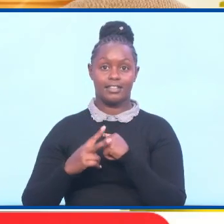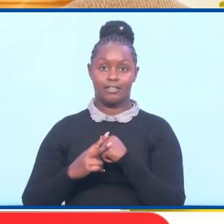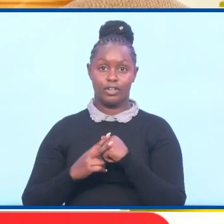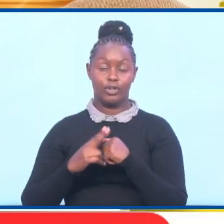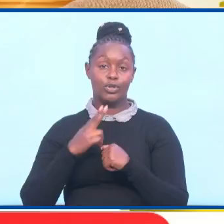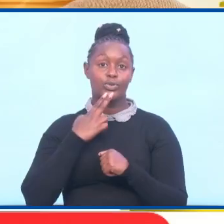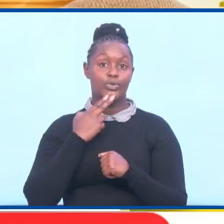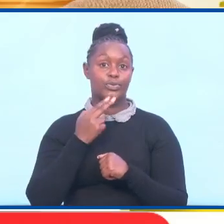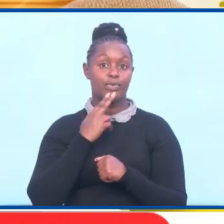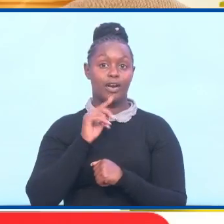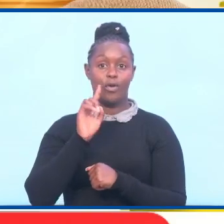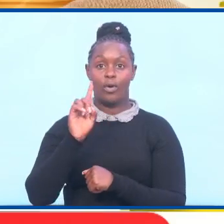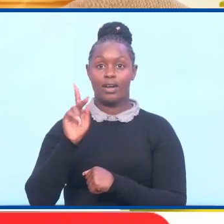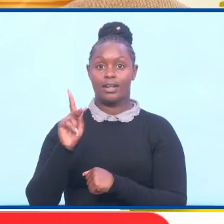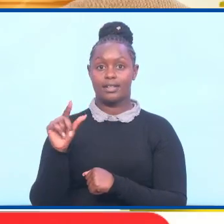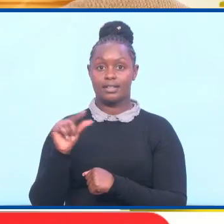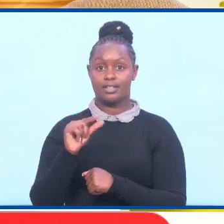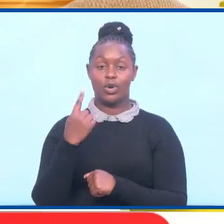kilo moja